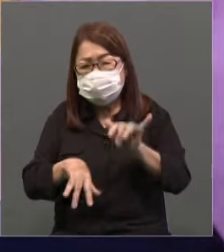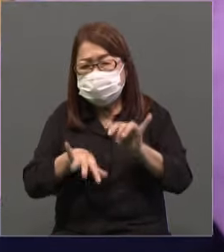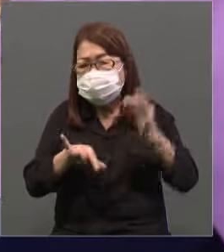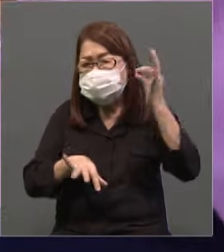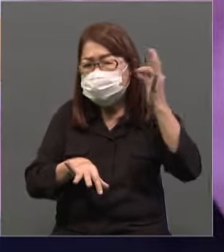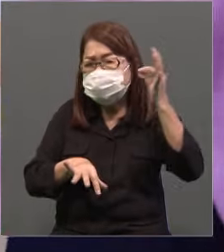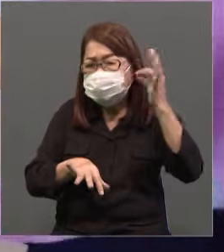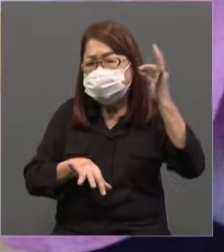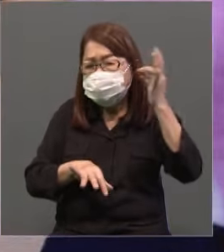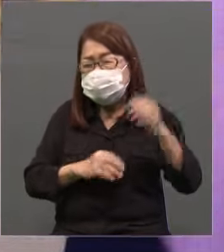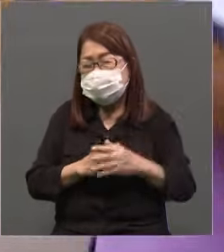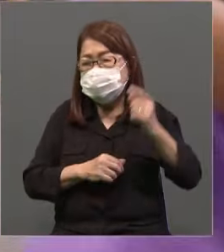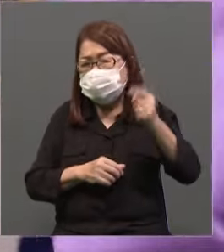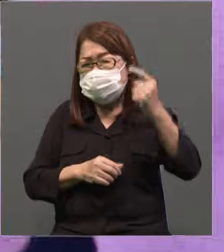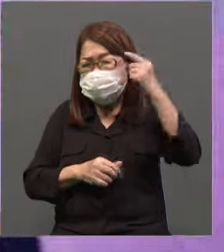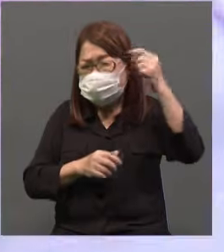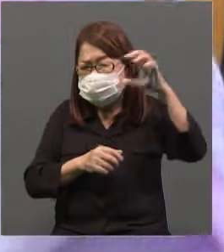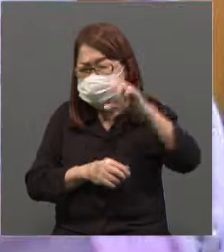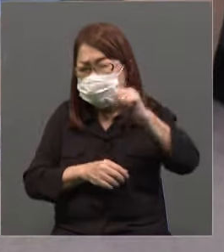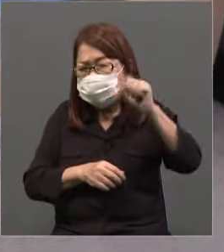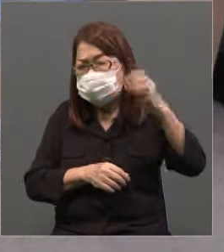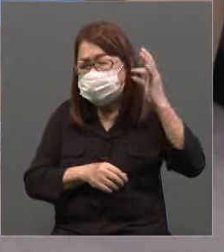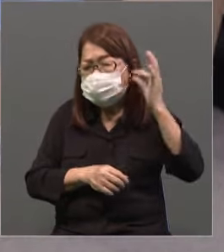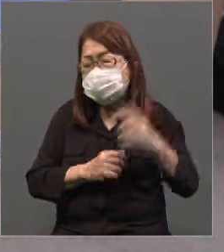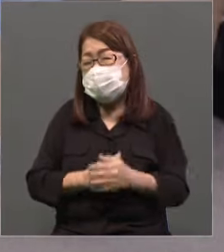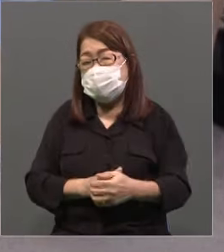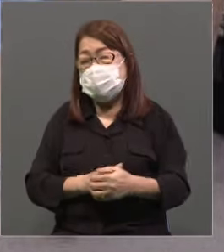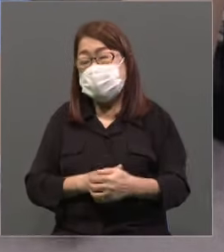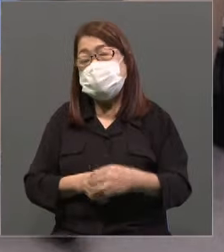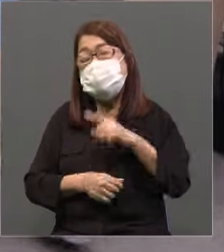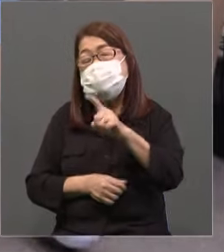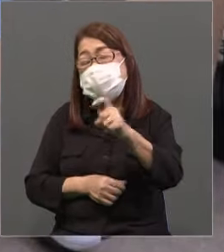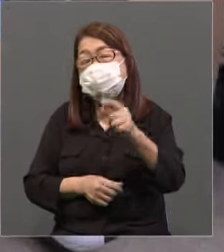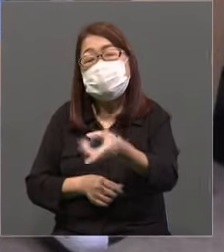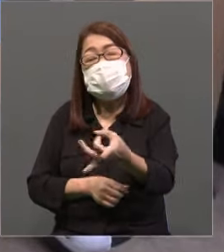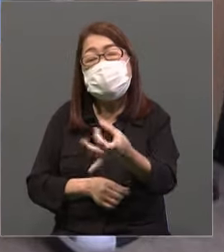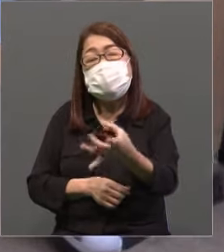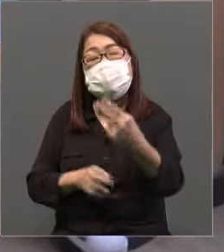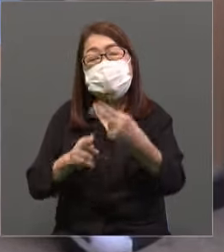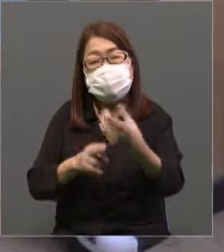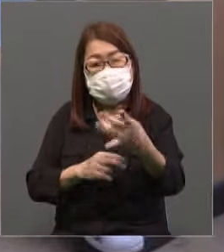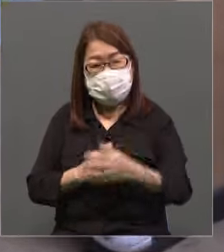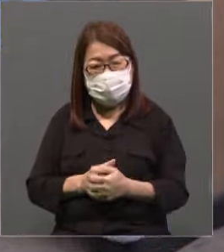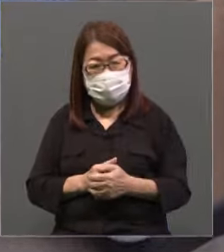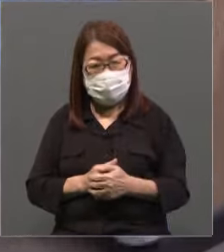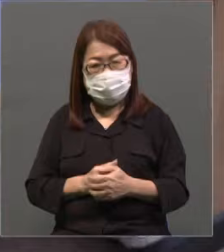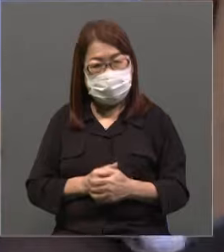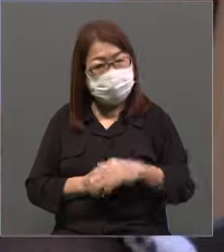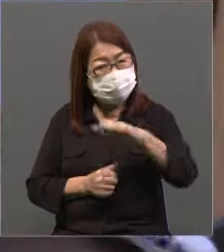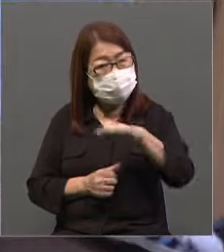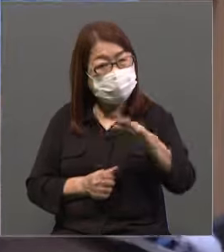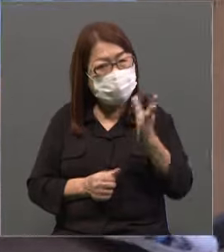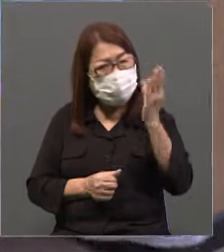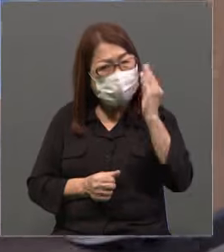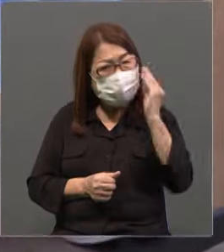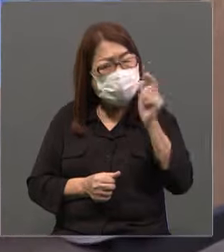องใช้โสตประสาทในการแยกแยะเสียงและตอบให้ถูกว่าโน้ตที่ได้ยินจากเปียโนคือโน้ตตัวใดแต่เด็กๆก็ส